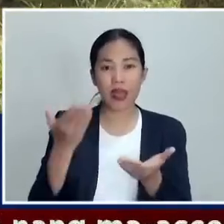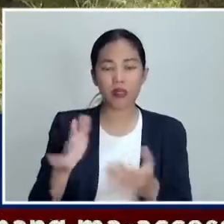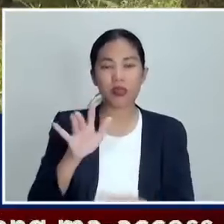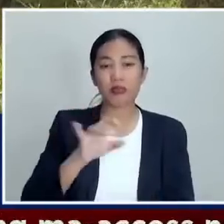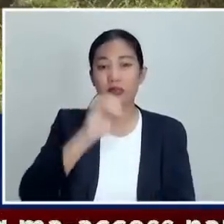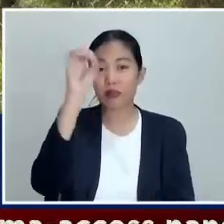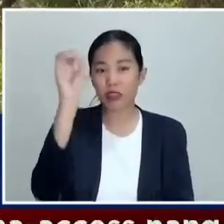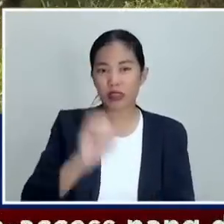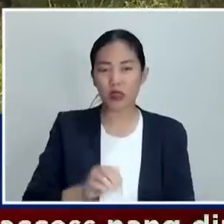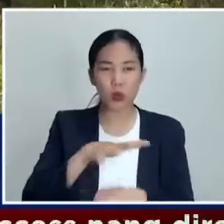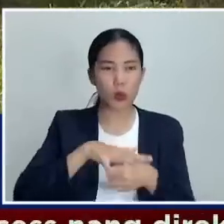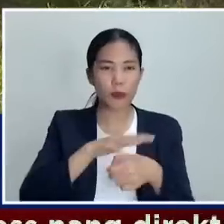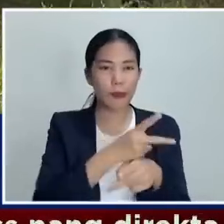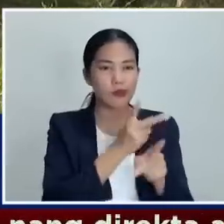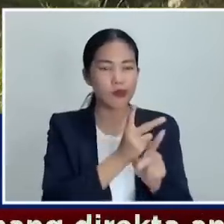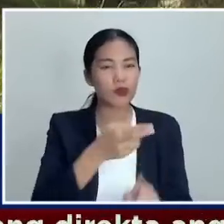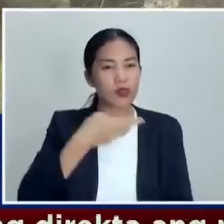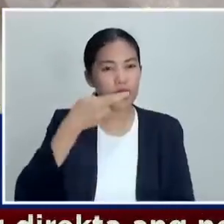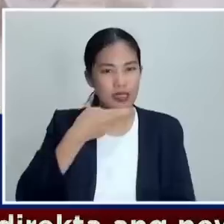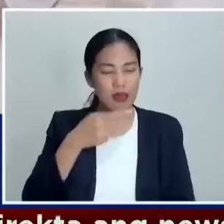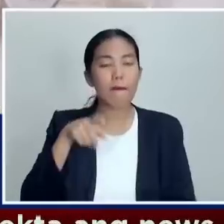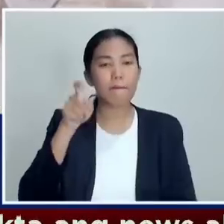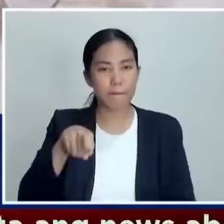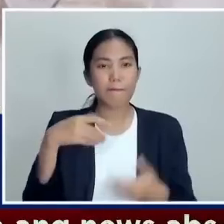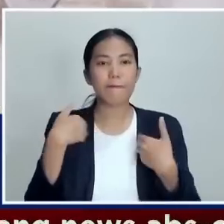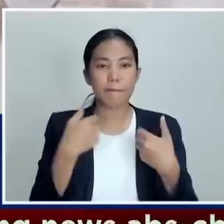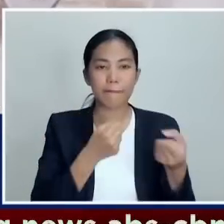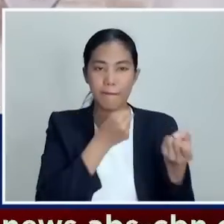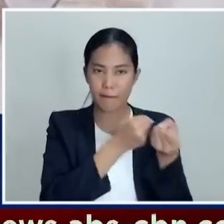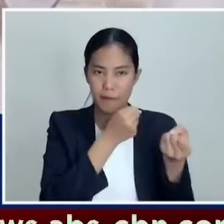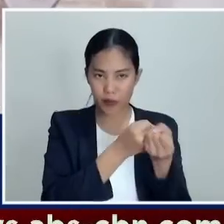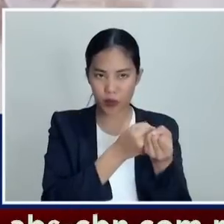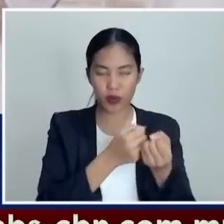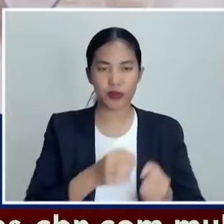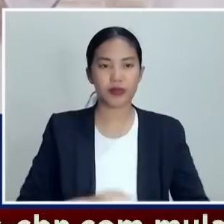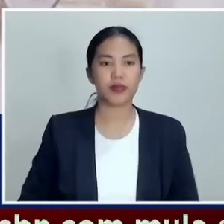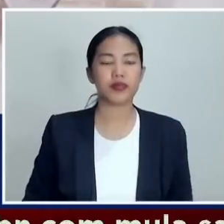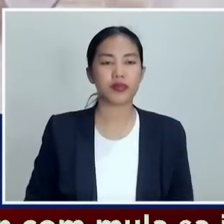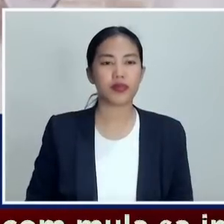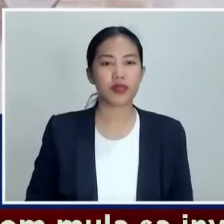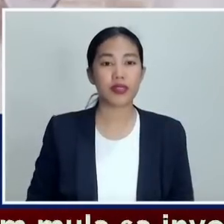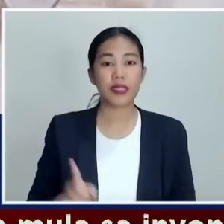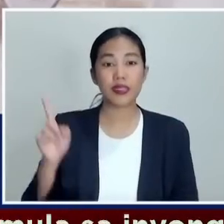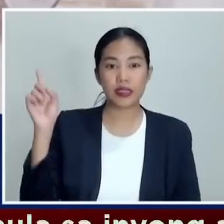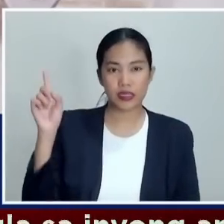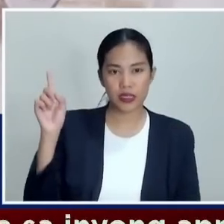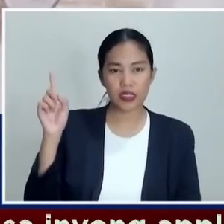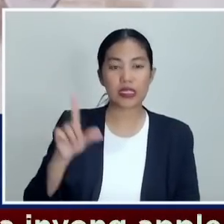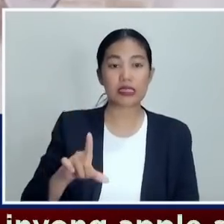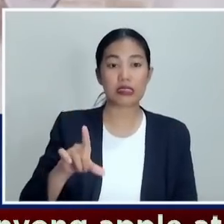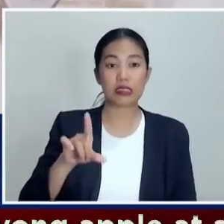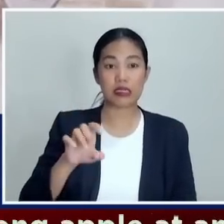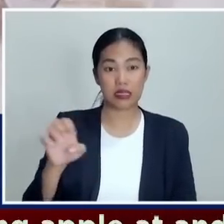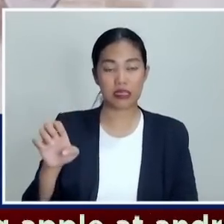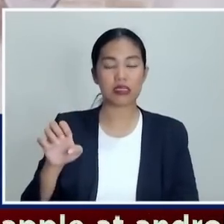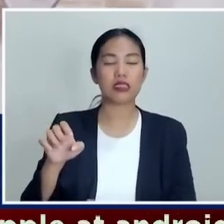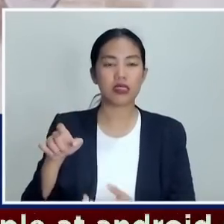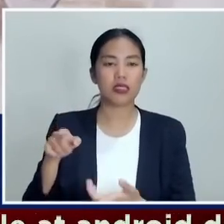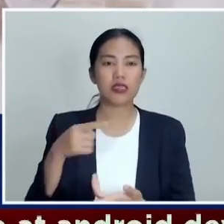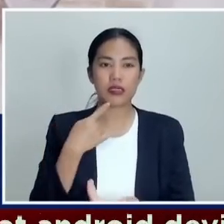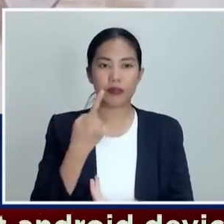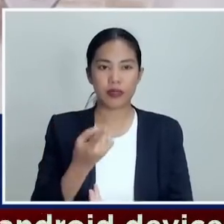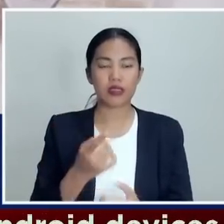isubsidize para mapababa ang presyo nito. Tingin naman ni Agri-Party List Representative Wilbert Lee, posible ang 20 pesos na